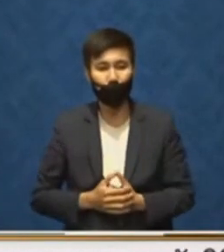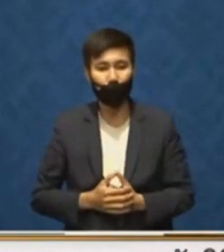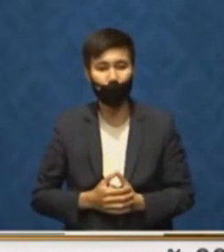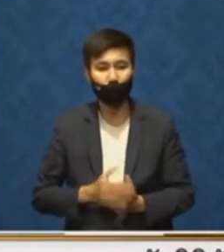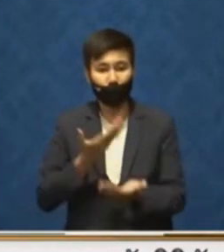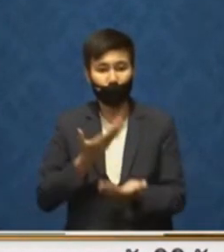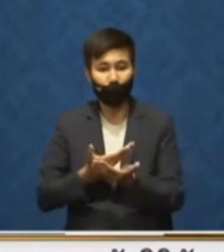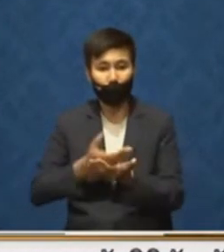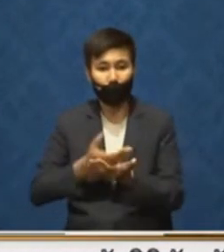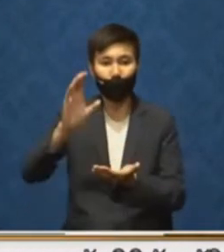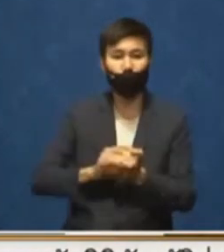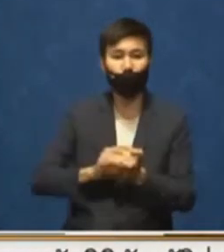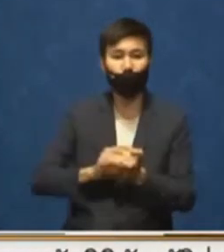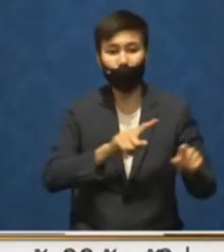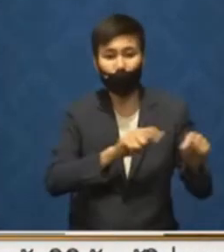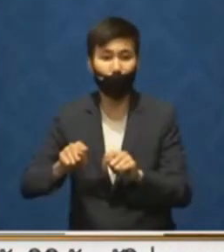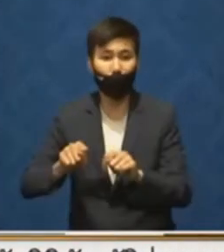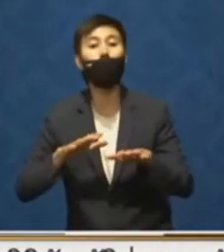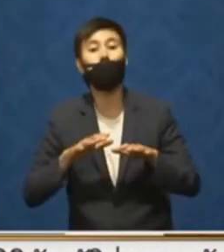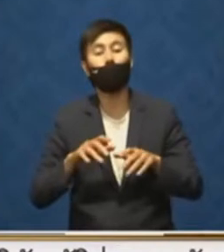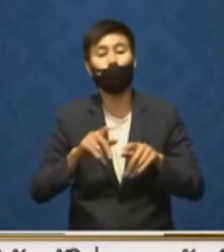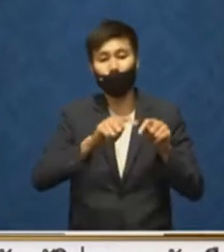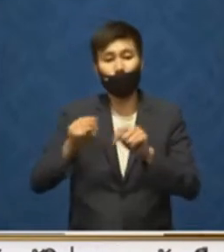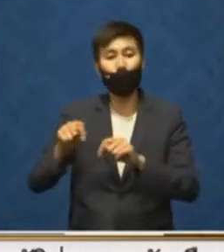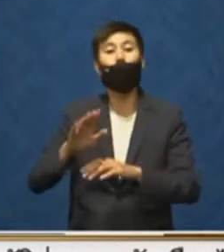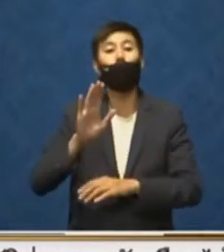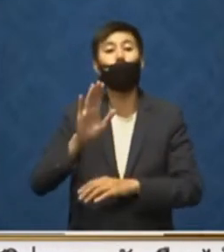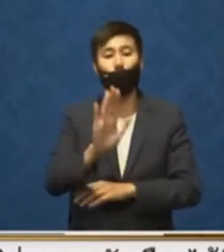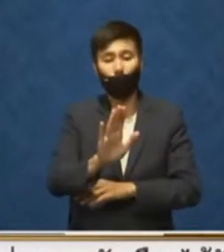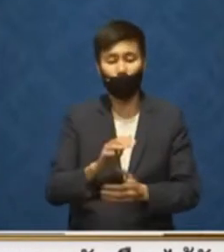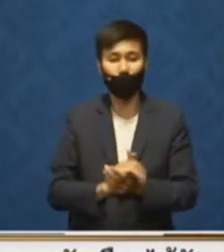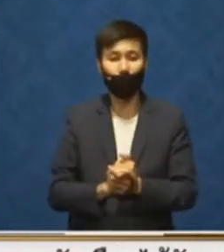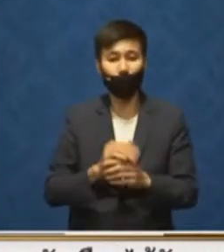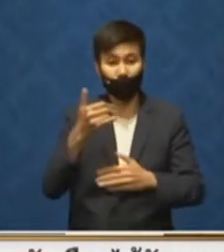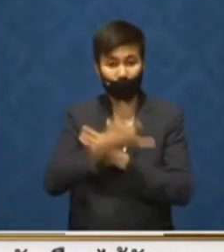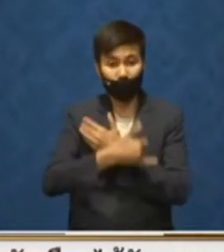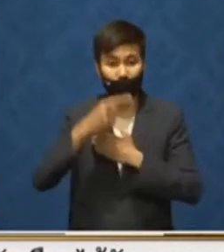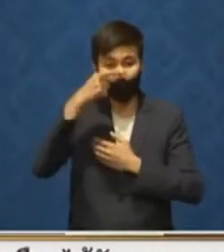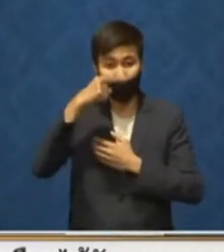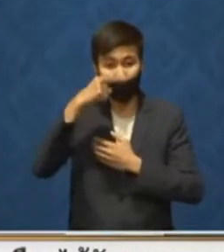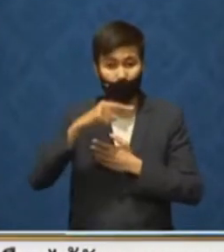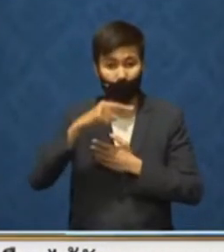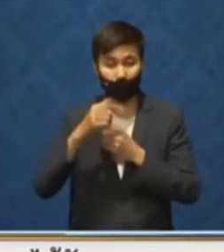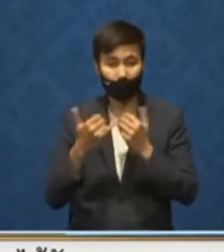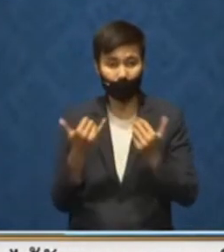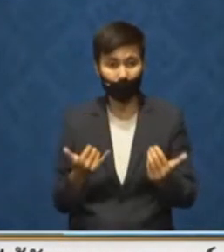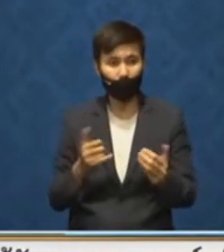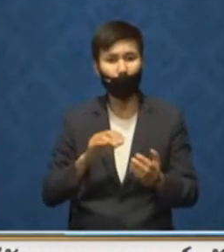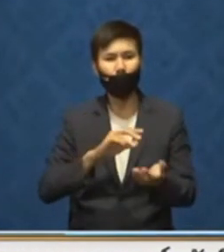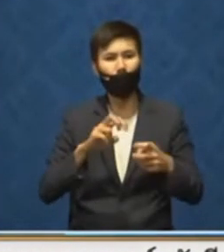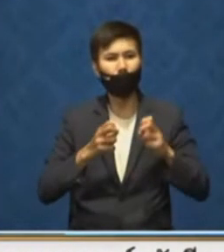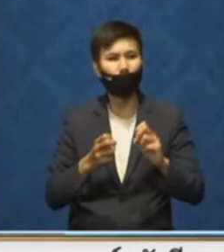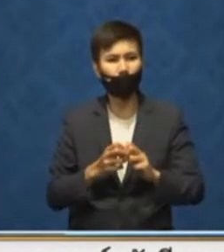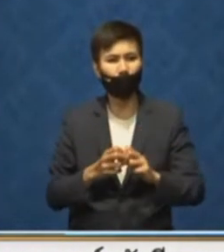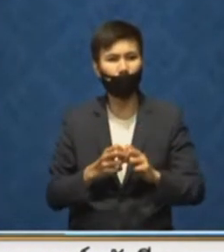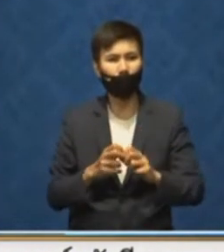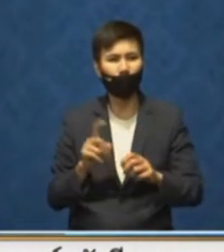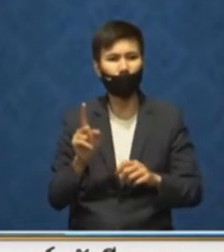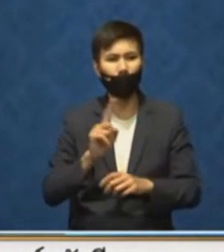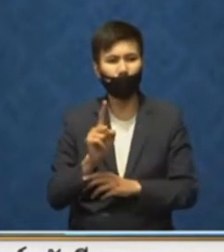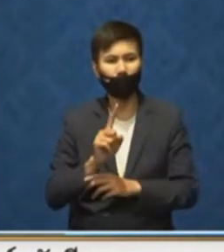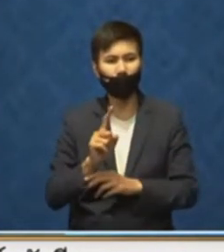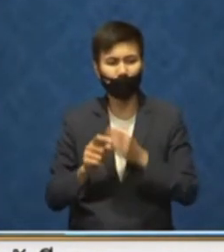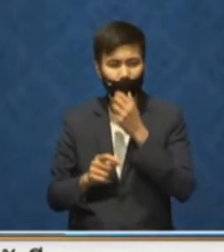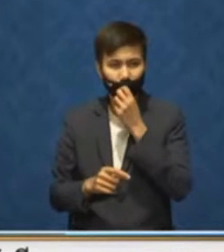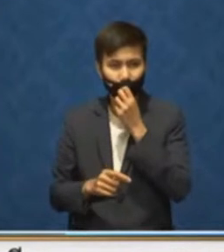เพื่อเตรียมความพร้อมของประเทศสุวรรณนะเขาจะดีกว่าสาเหตุหลักของเราก็คือการติดลมนะครับไม่สามารถก้าวข้ามกับอาจจะได้ฟัง